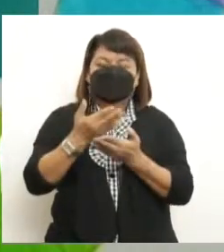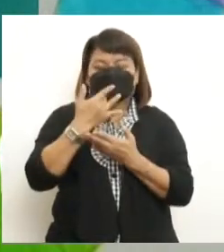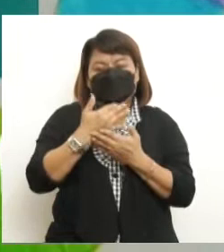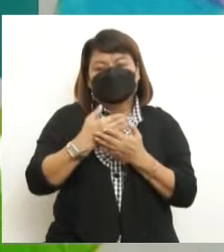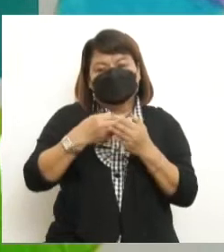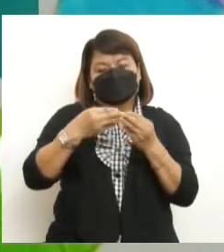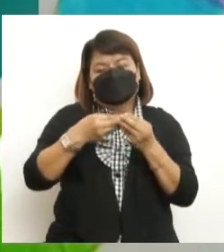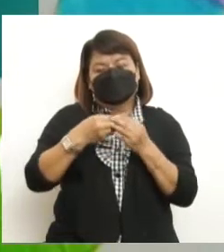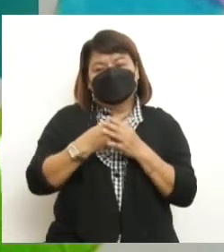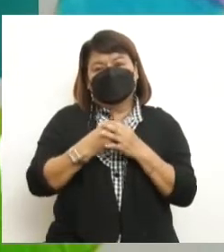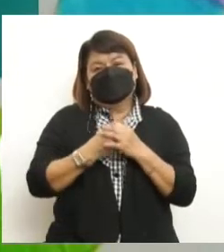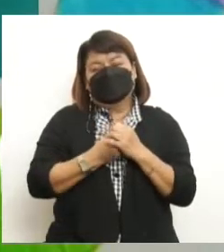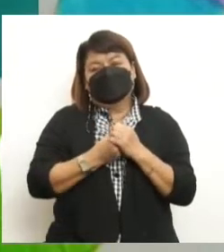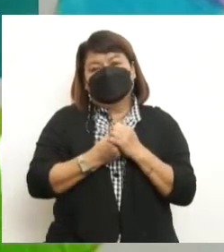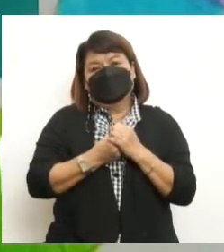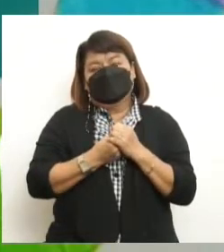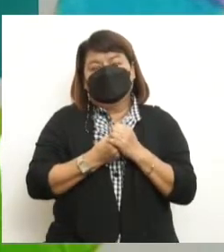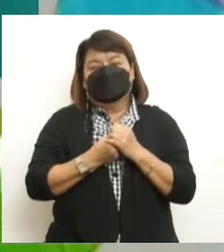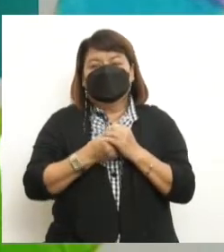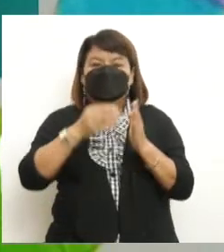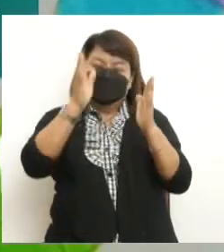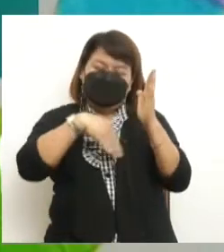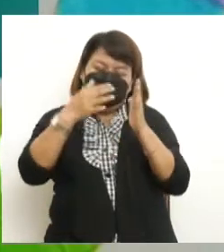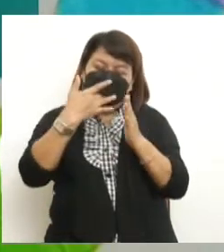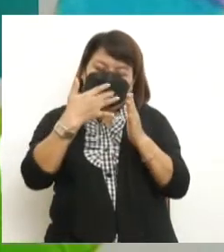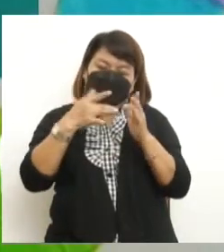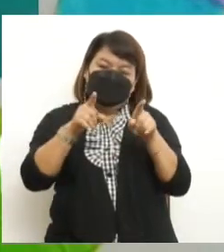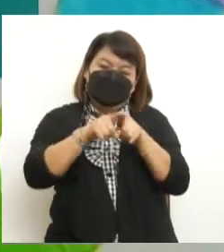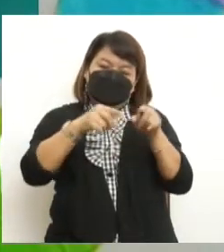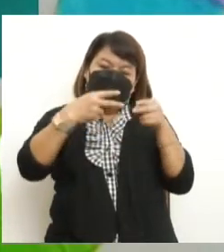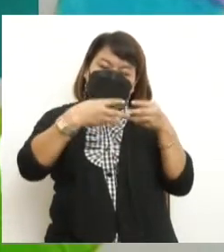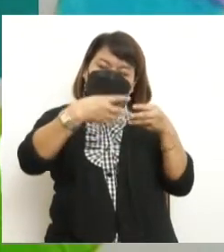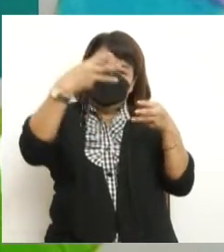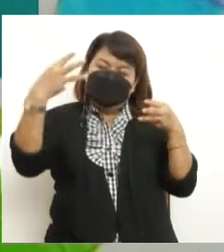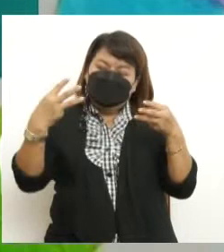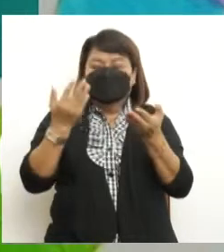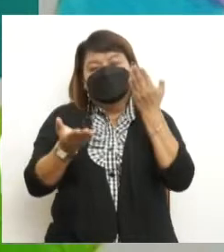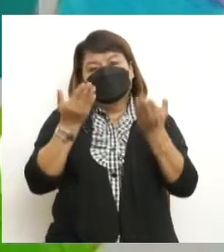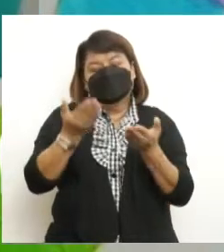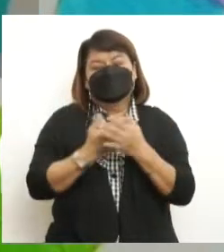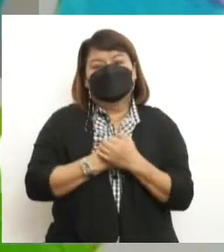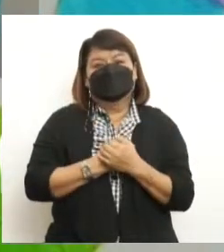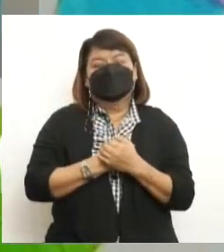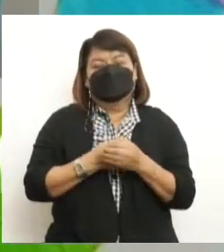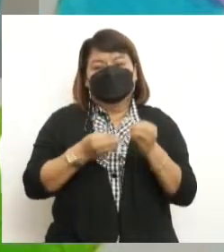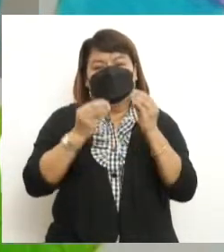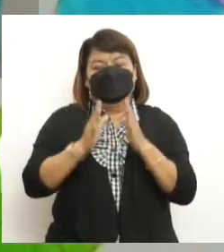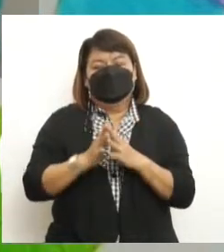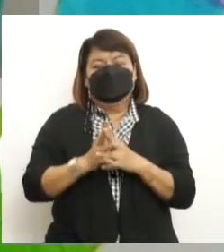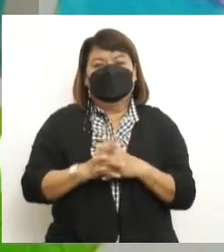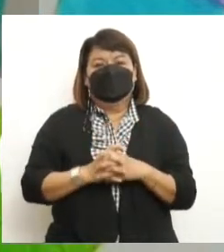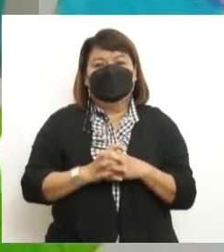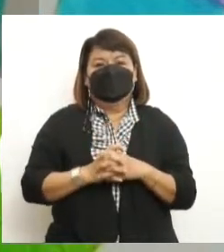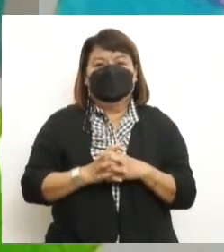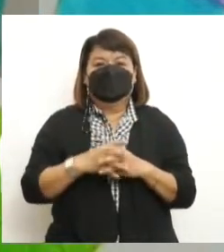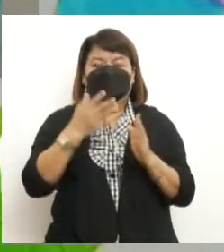เดียวกันก็ได้หรือจะระบายสีเดียวกันในเส้นโค้งก็ได้นะคะตอนนี้คุณครูกำลังระบ